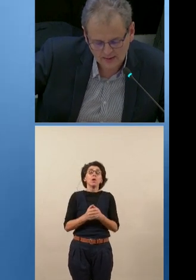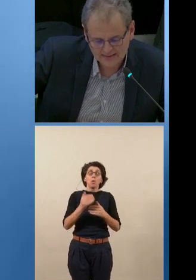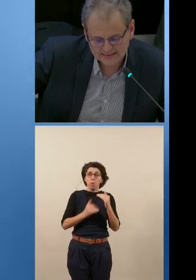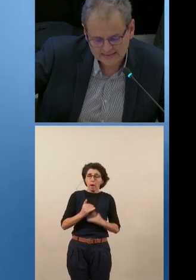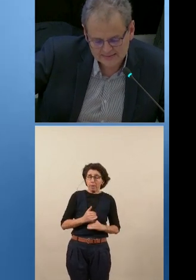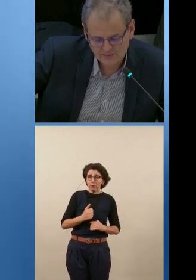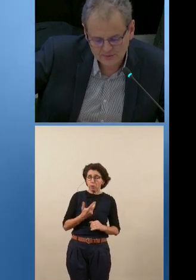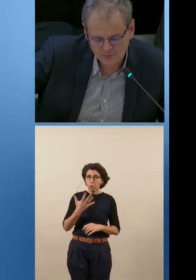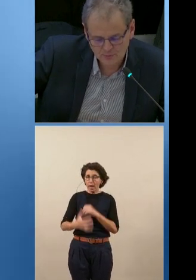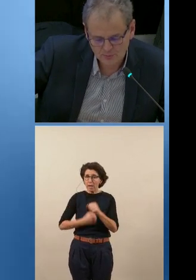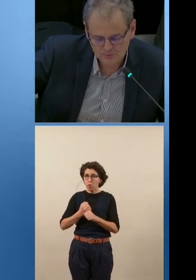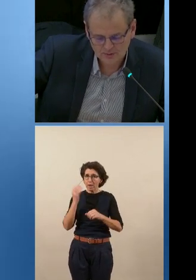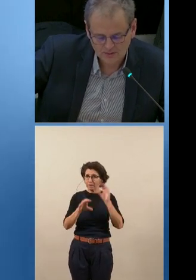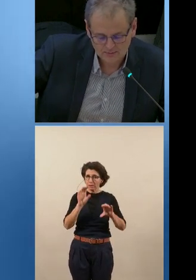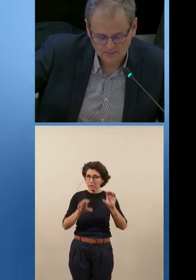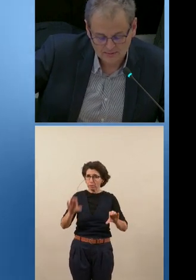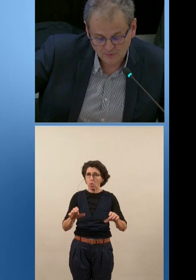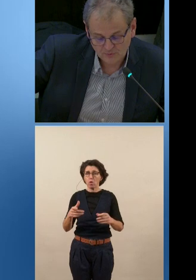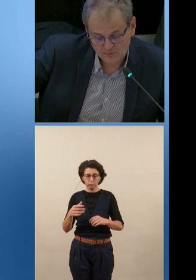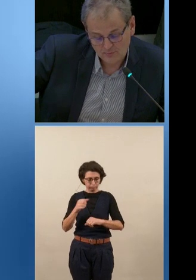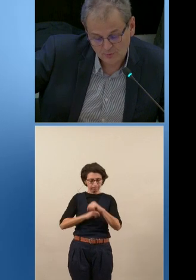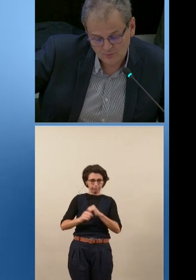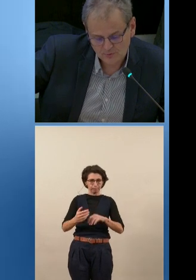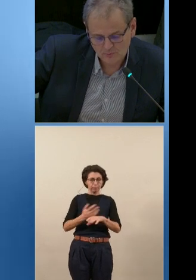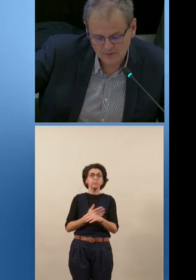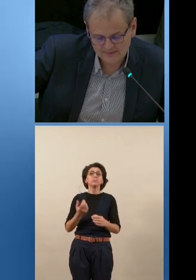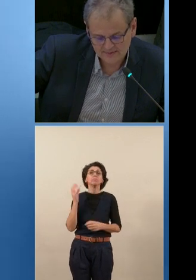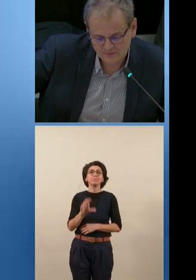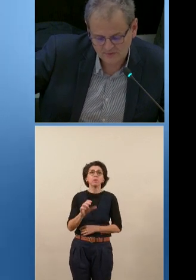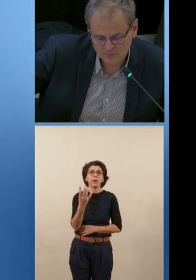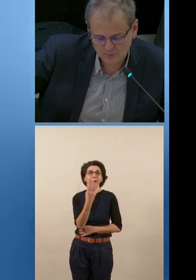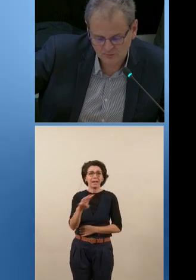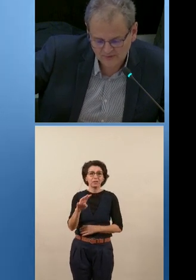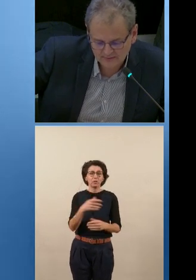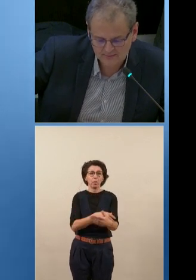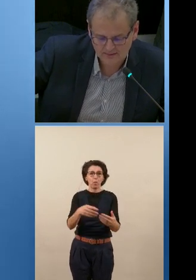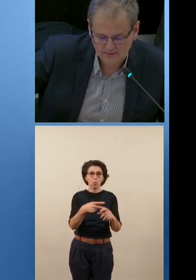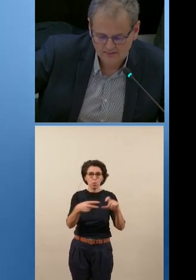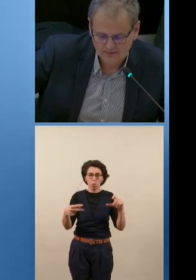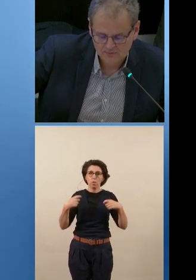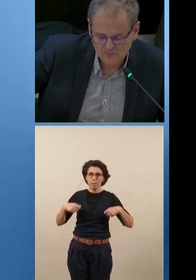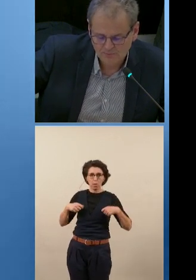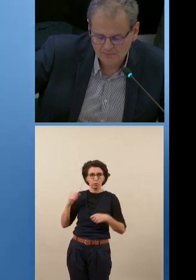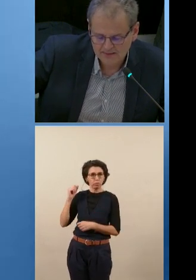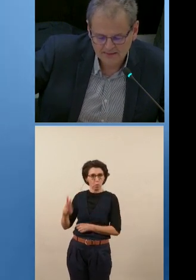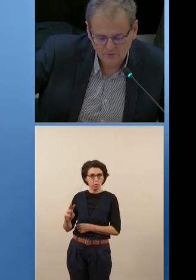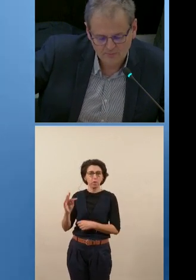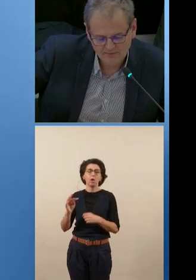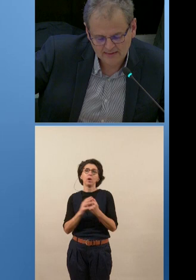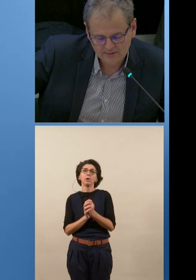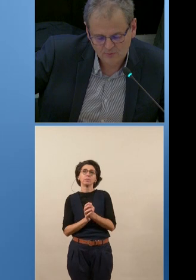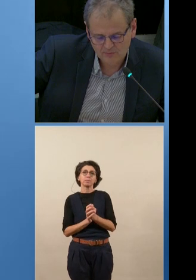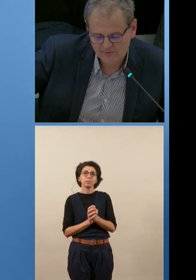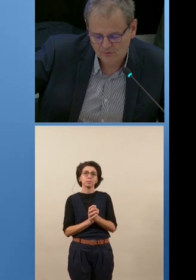de 400 millions d'euros dépenses brut moins 56 millions de recettes soit une PPI net